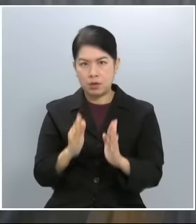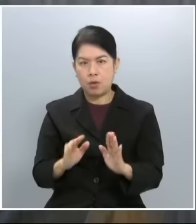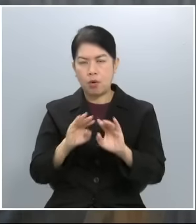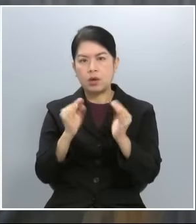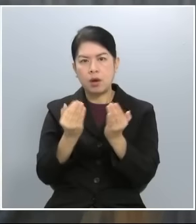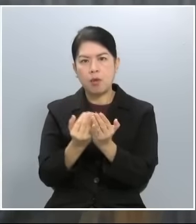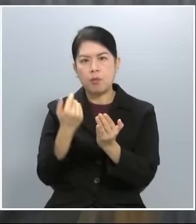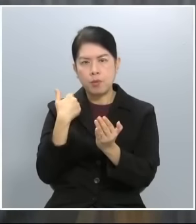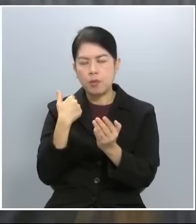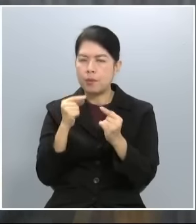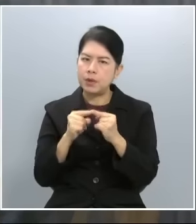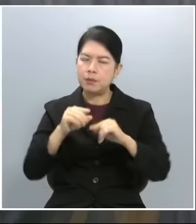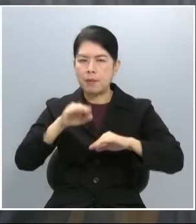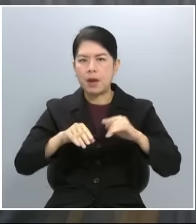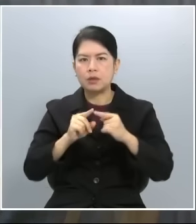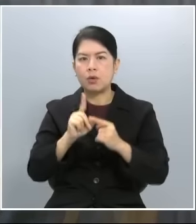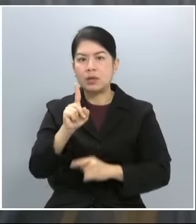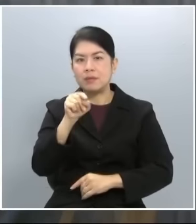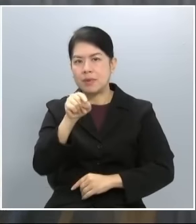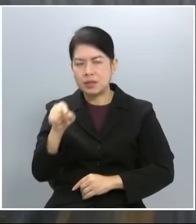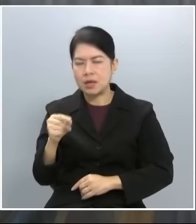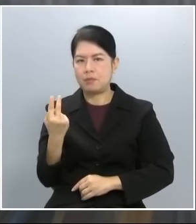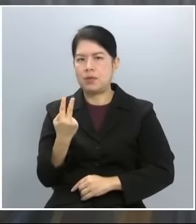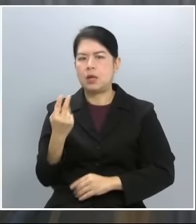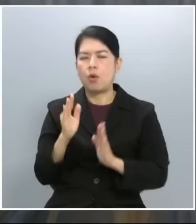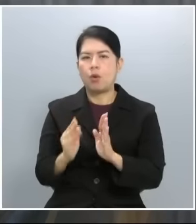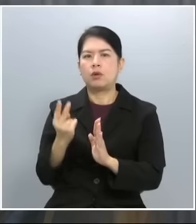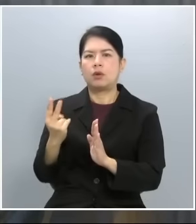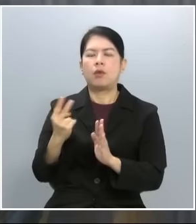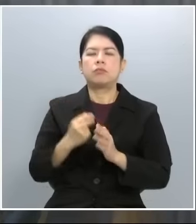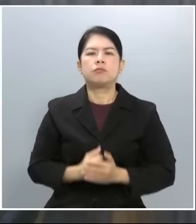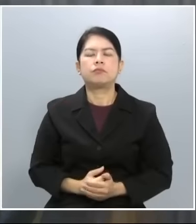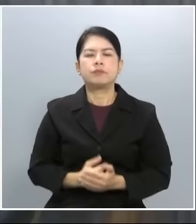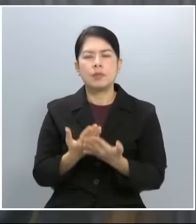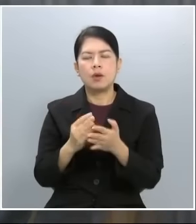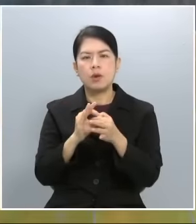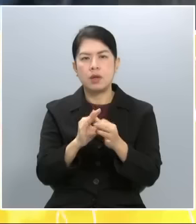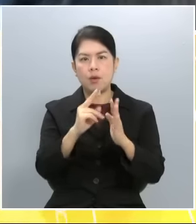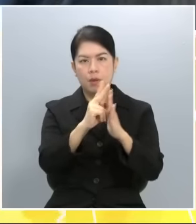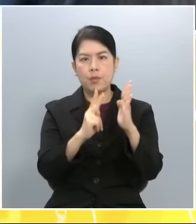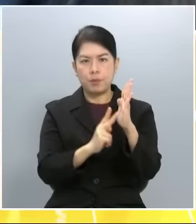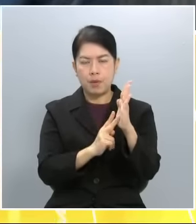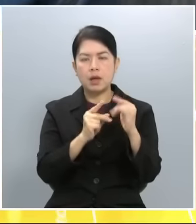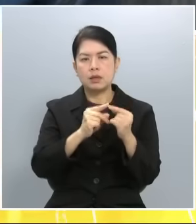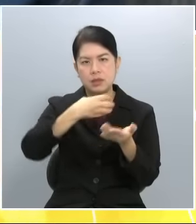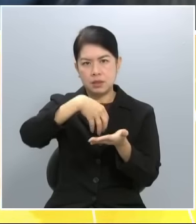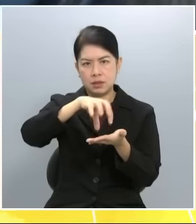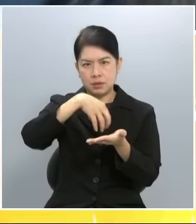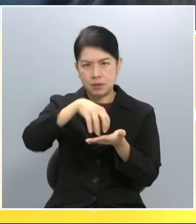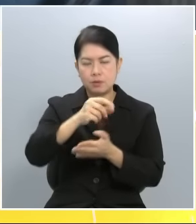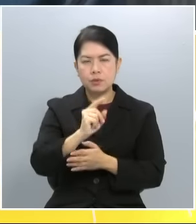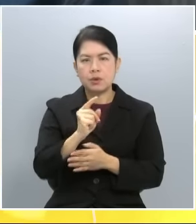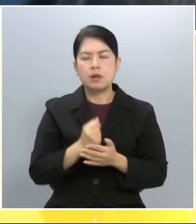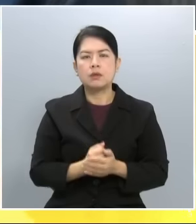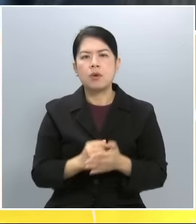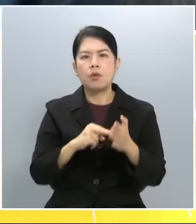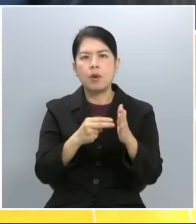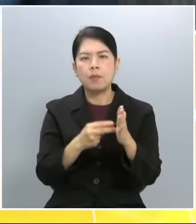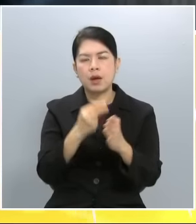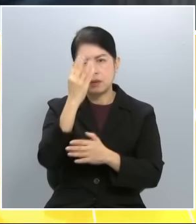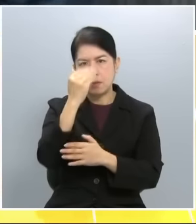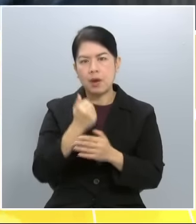นละ 1% 2คนทั้งนี้ทั้งนั้นข้อกฎหมายอย่างที่เราบอกไปไม่ใช่กรณีที่สาม